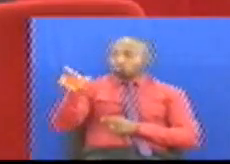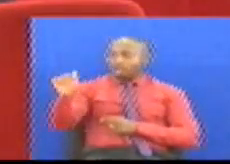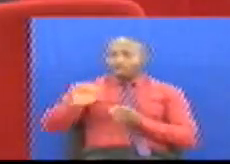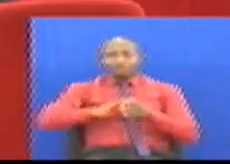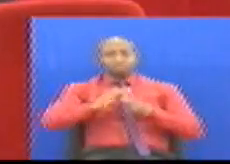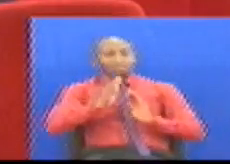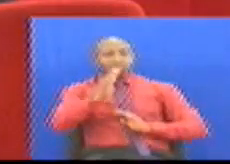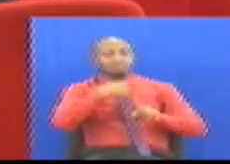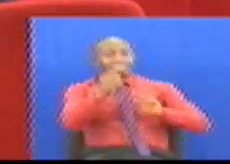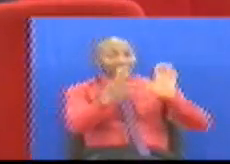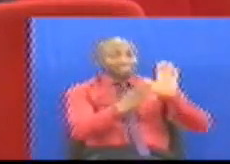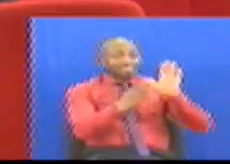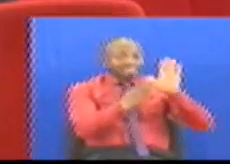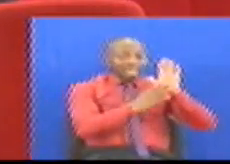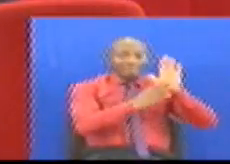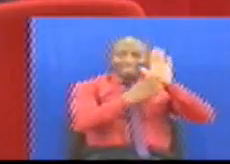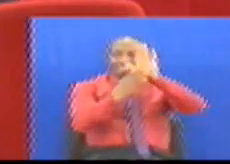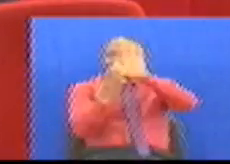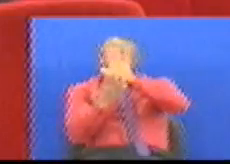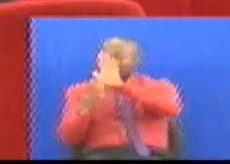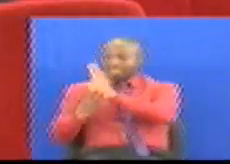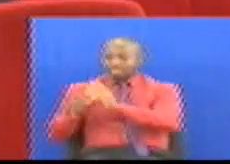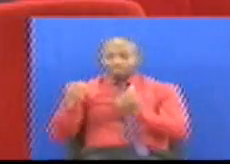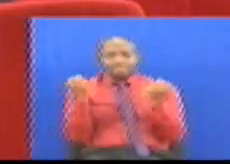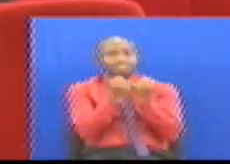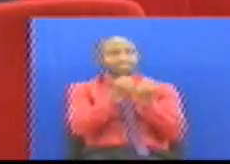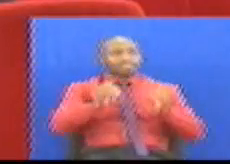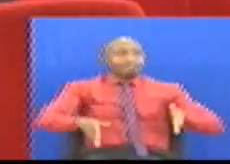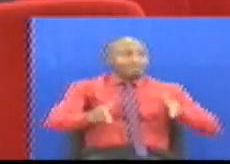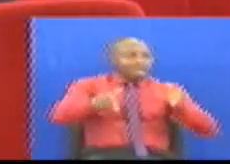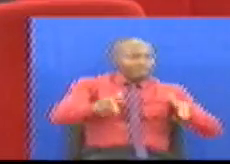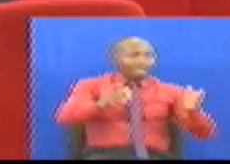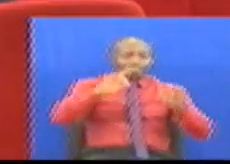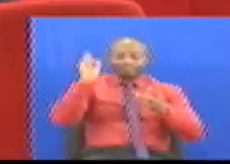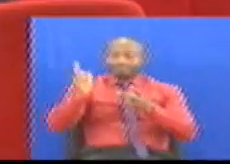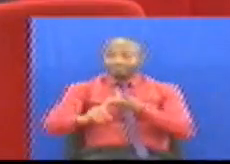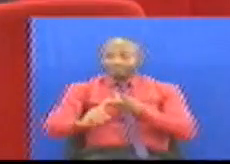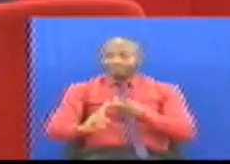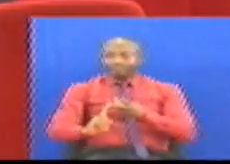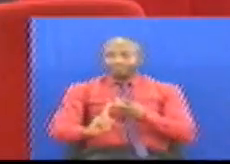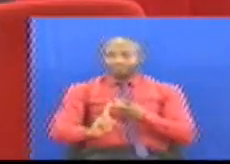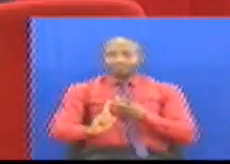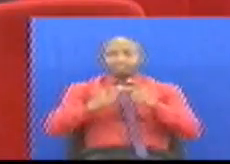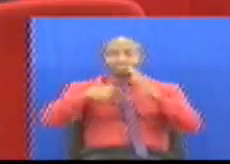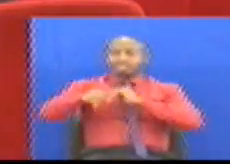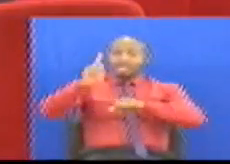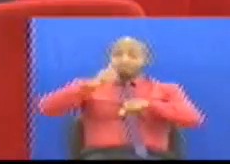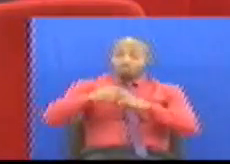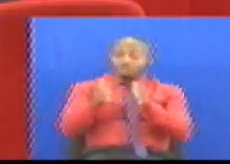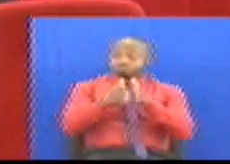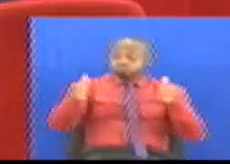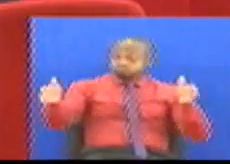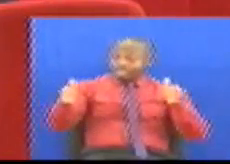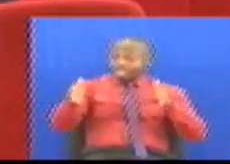bilioni 799 kwa kutengeneza barabara zetu. Lakini katika muda huu, Mheshimiwa Naibu